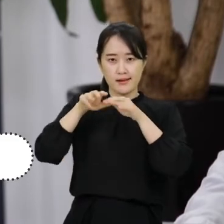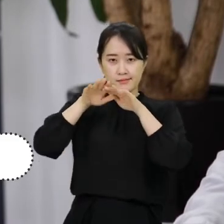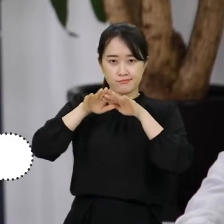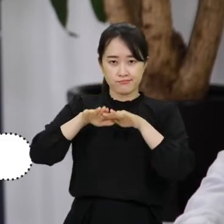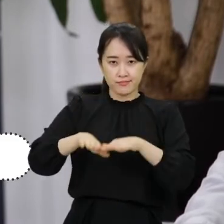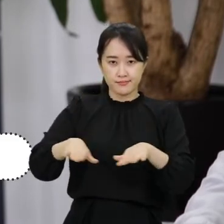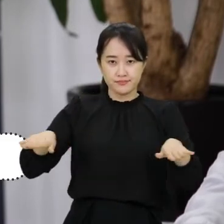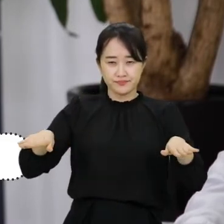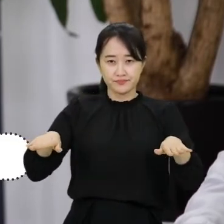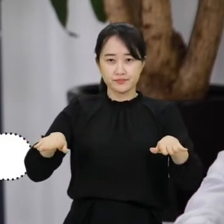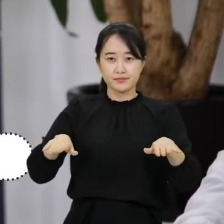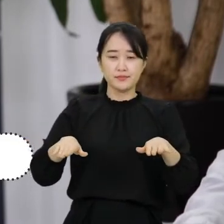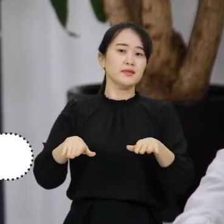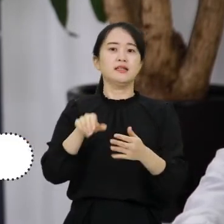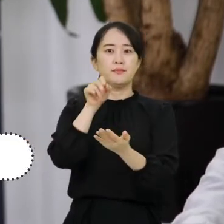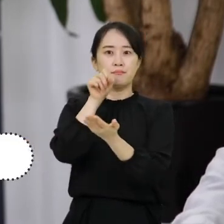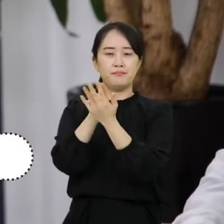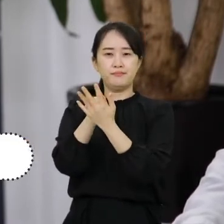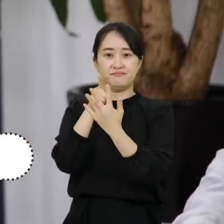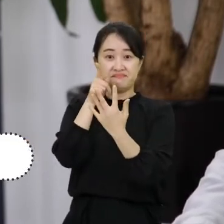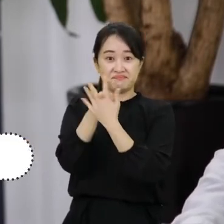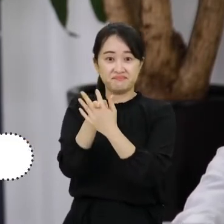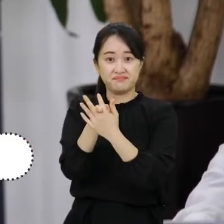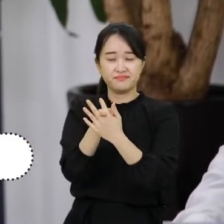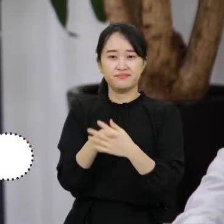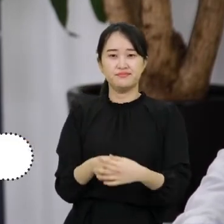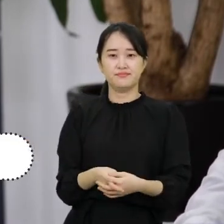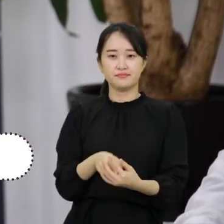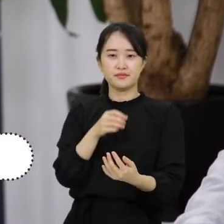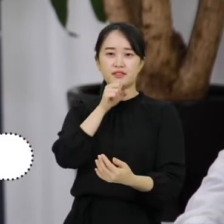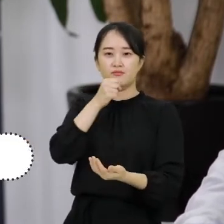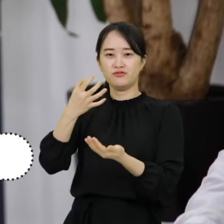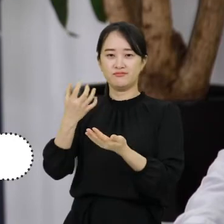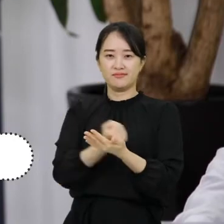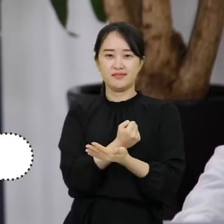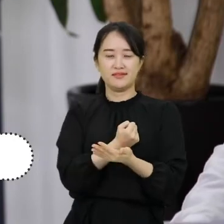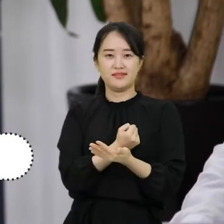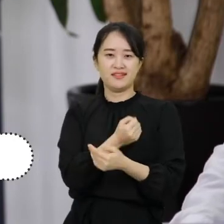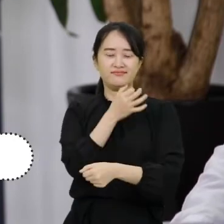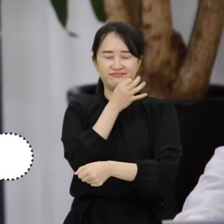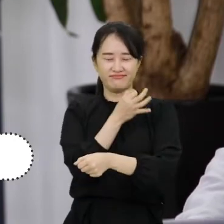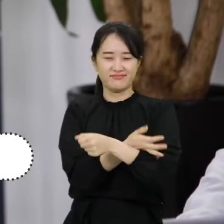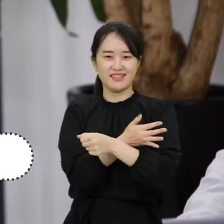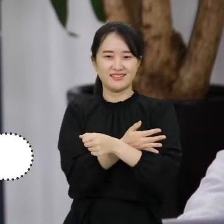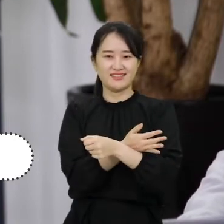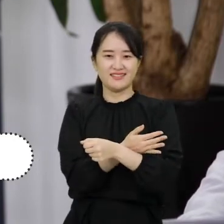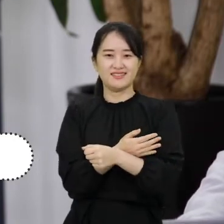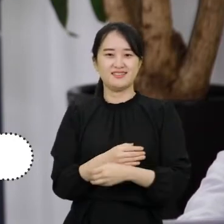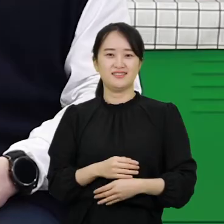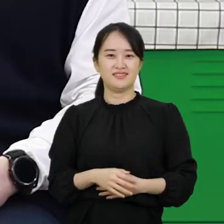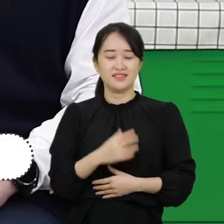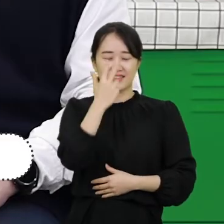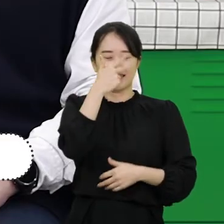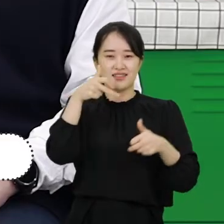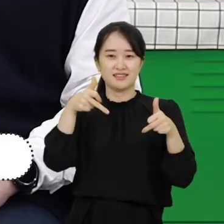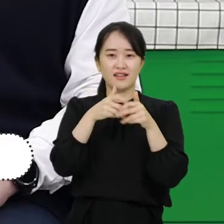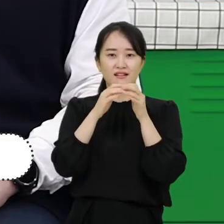바닥으로 굴려서 상대방의 골대에 넣게 되고 그렇게 되면 득점이 되는 이런 간단한 룰의